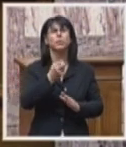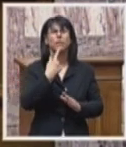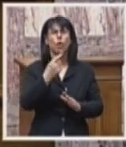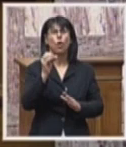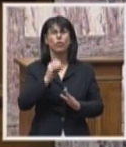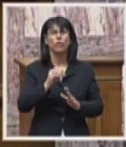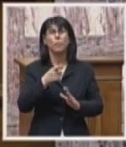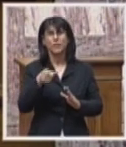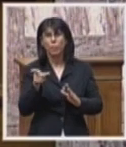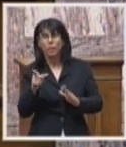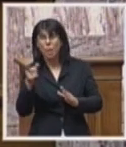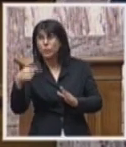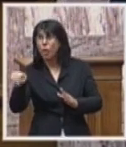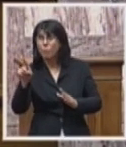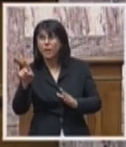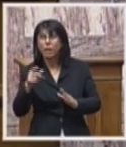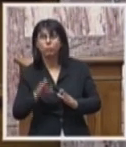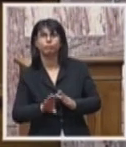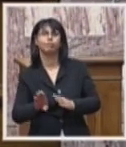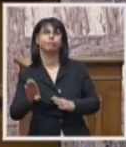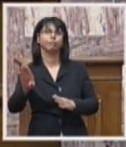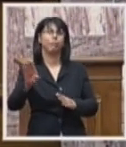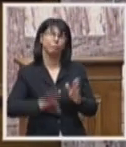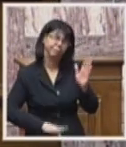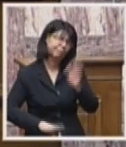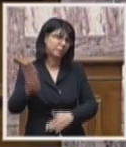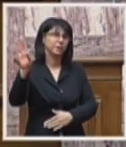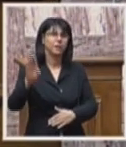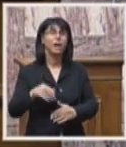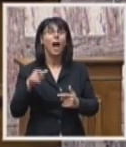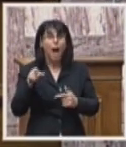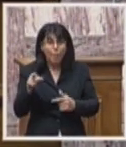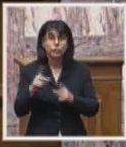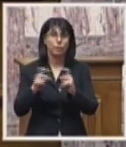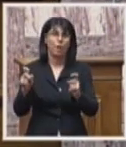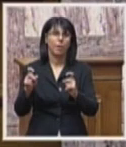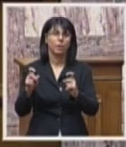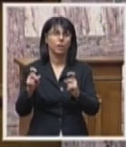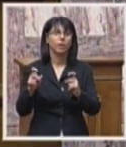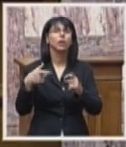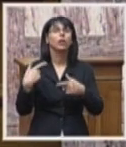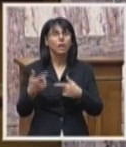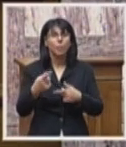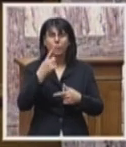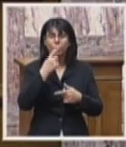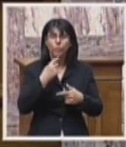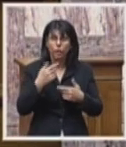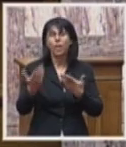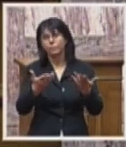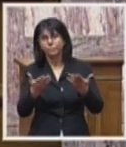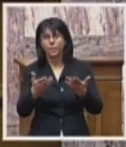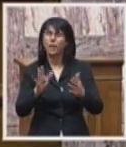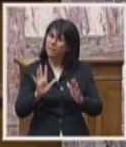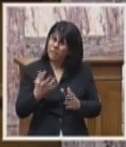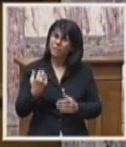απόφαση Ντοβίλ άρχισαν ξανά να ανεβαίνουν και εκτοξεύτηκαν. Από αυτό το πράγμα. Και χτυπήθηκε η Πορτογαλία και η Ιρλανδία. Κάνουν